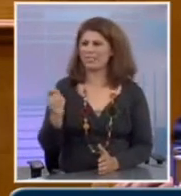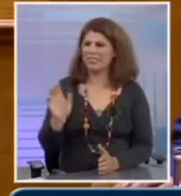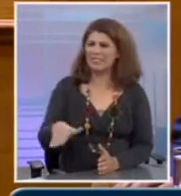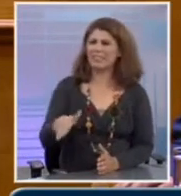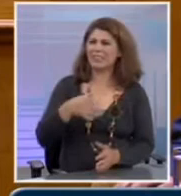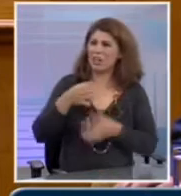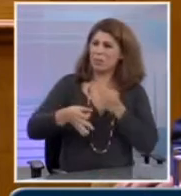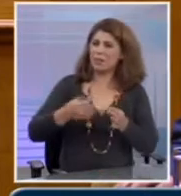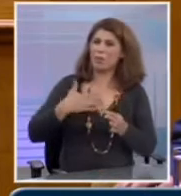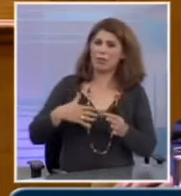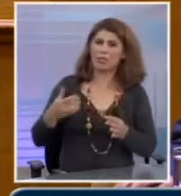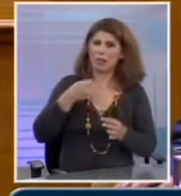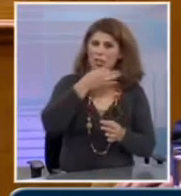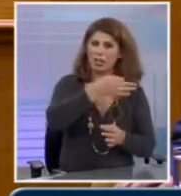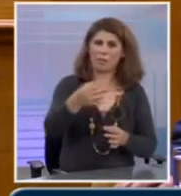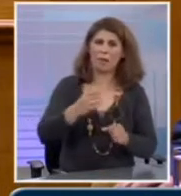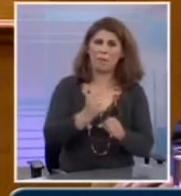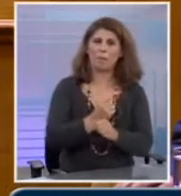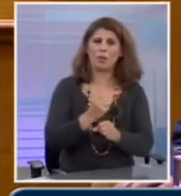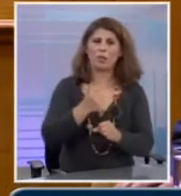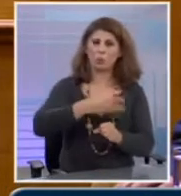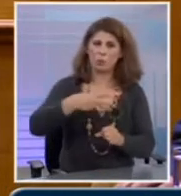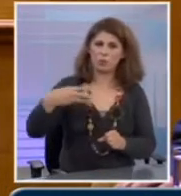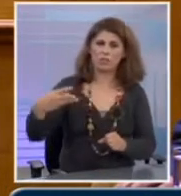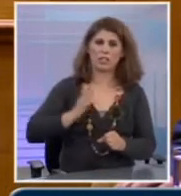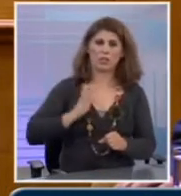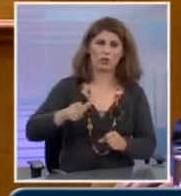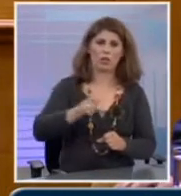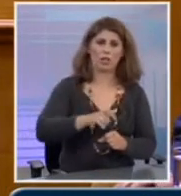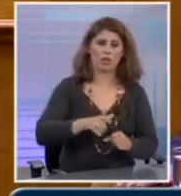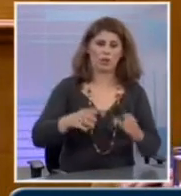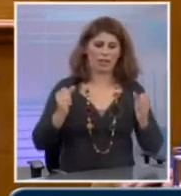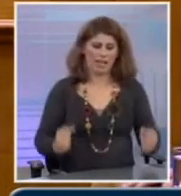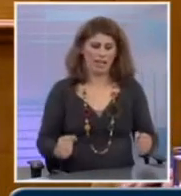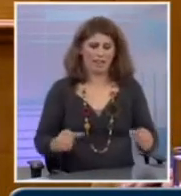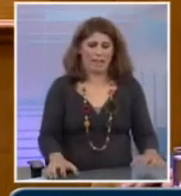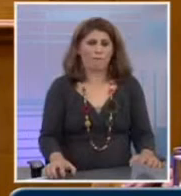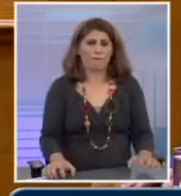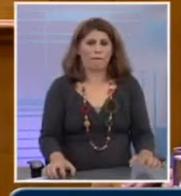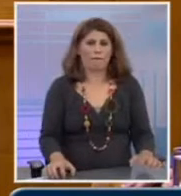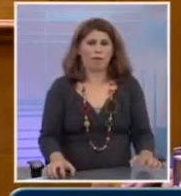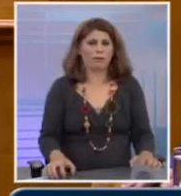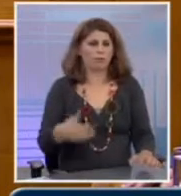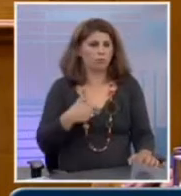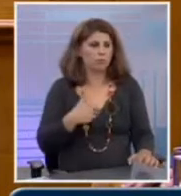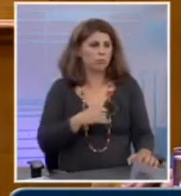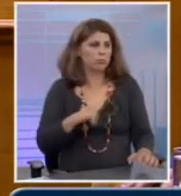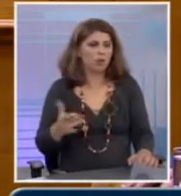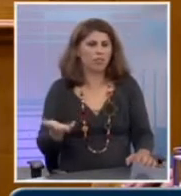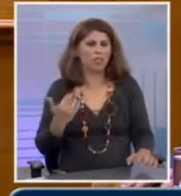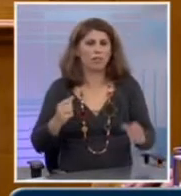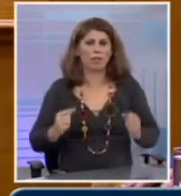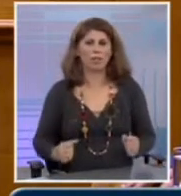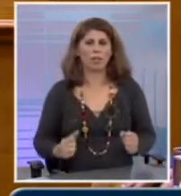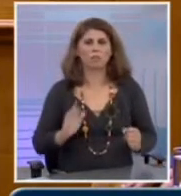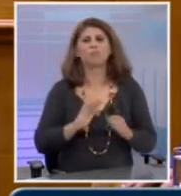που θέλουν να δώσουν την επιμονή του ΣΥΡΙΖΑ και των στελεχών του να μείνουν στις καρέκλες. Δεν είχαμε ποτέ καρέκλες, ούτε